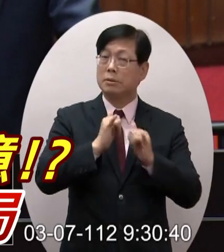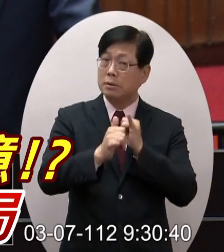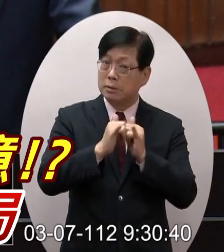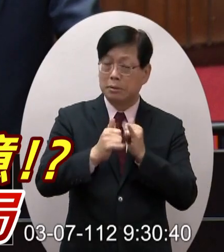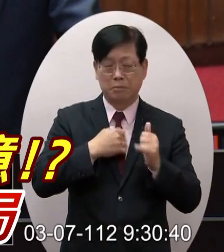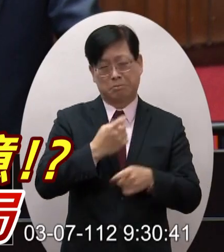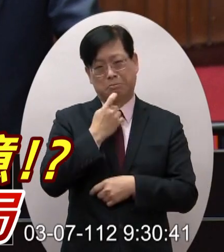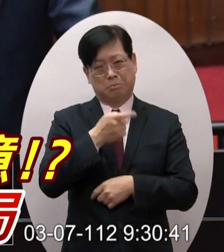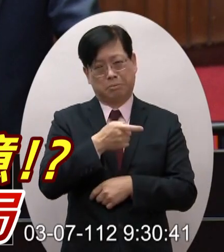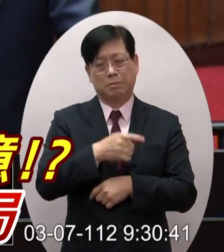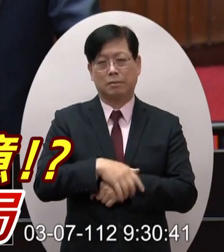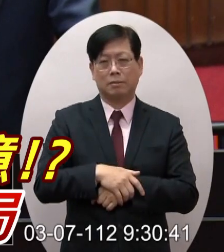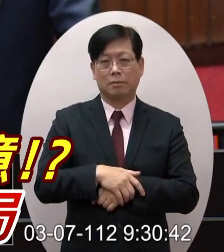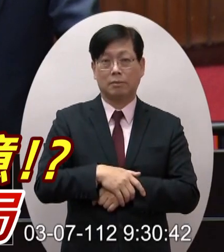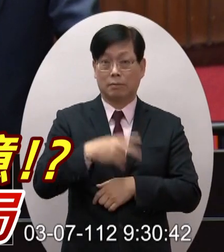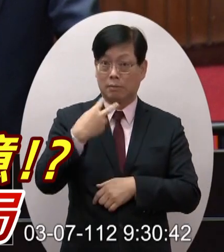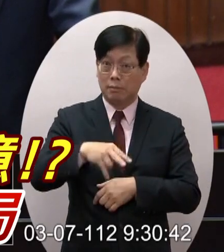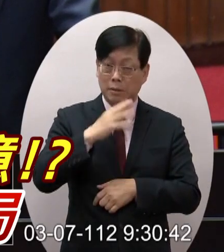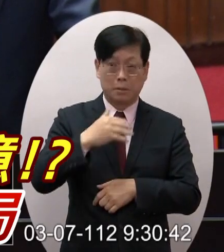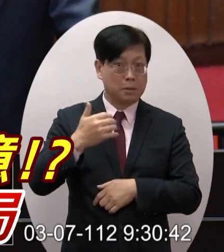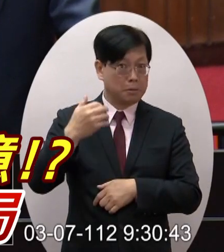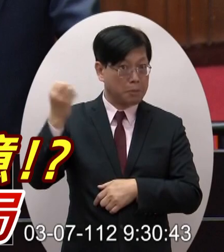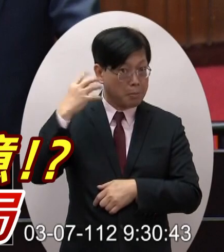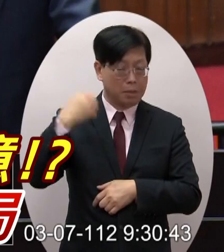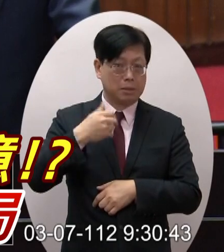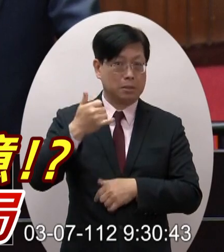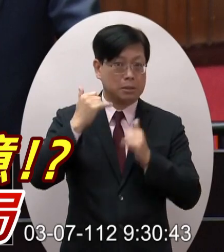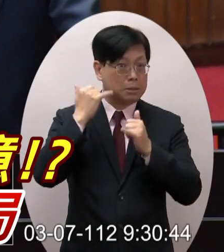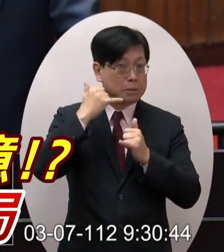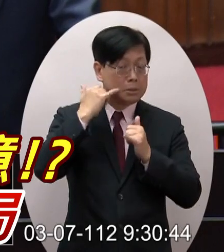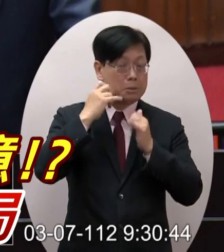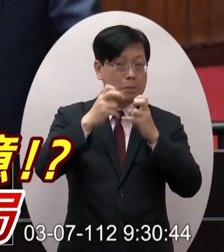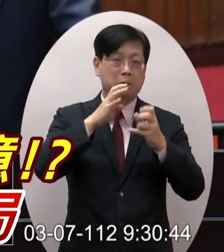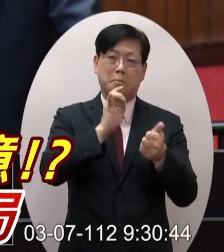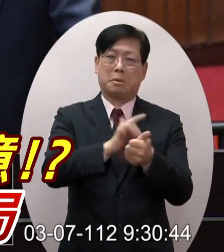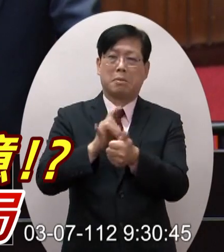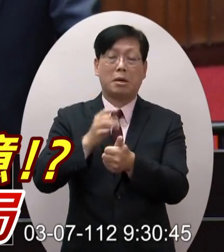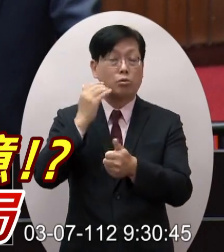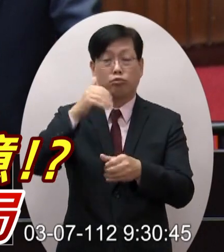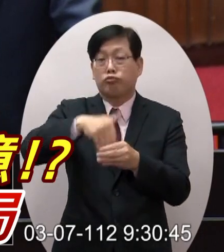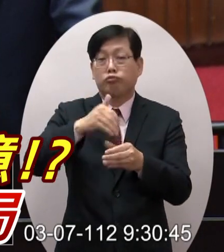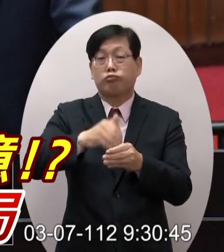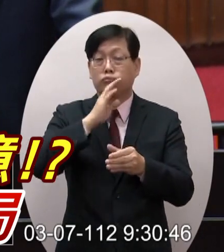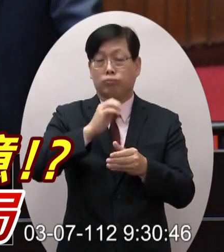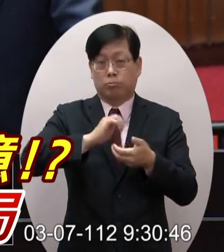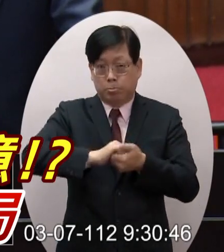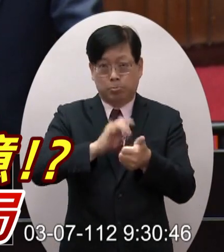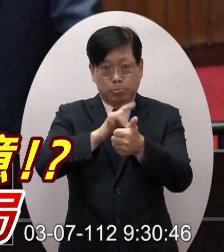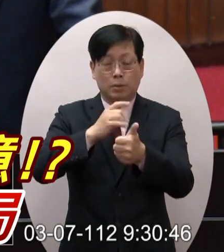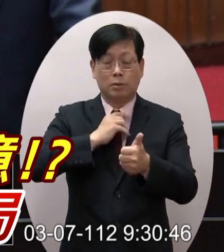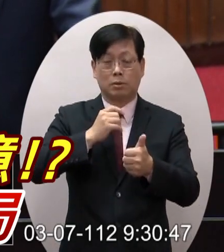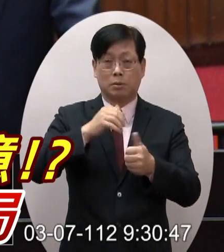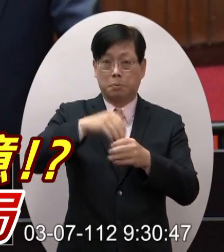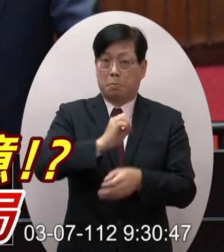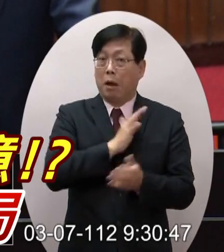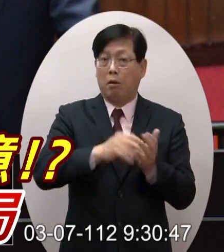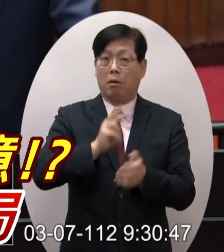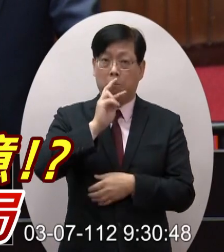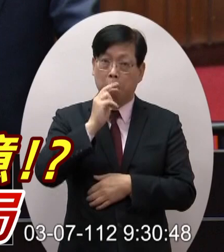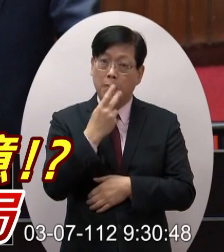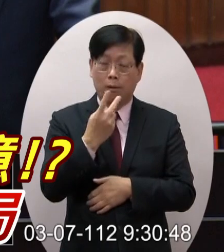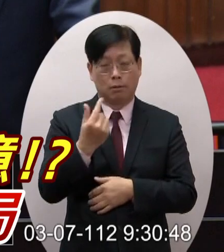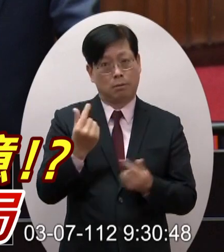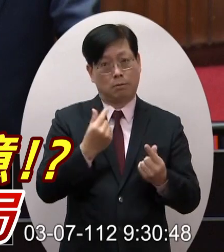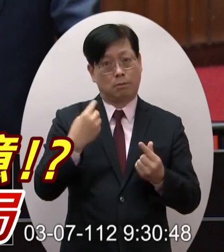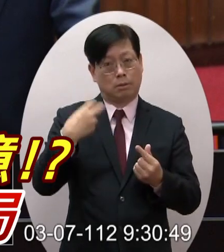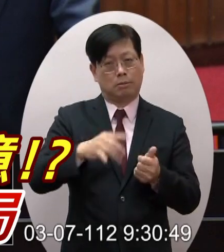上质疑的地方，甚至坊间都说基隆捷运是骗局，只要选举的时候就会拿出来讲，选完举就要变另外一个样子。骗局升